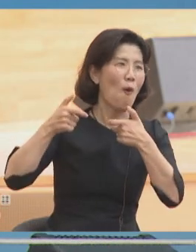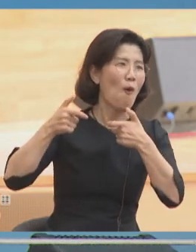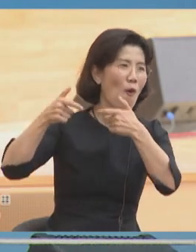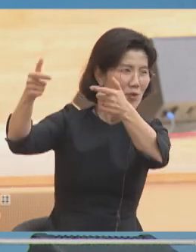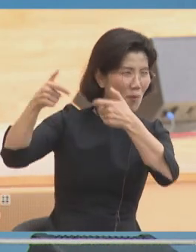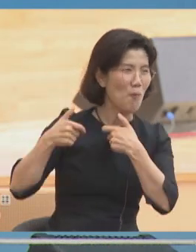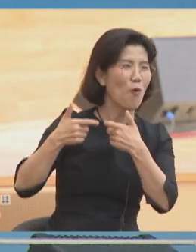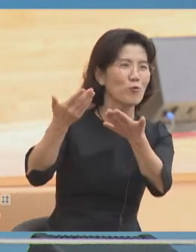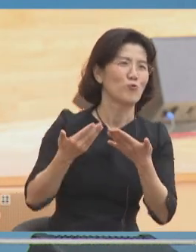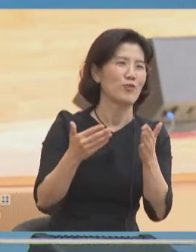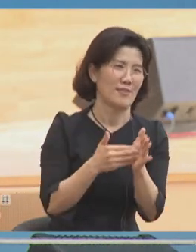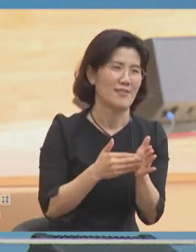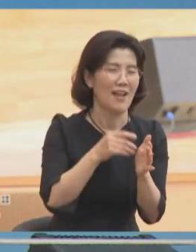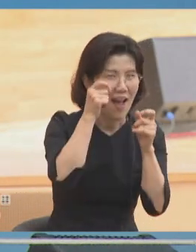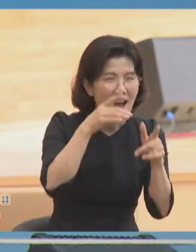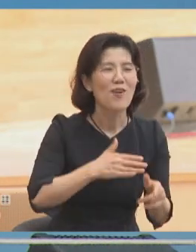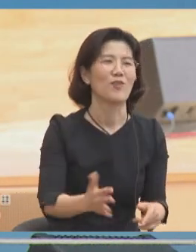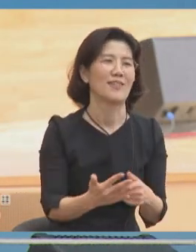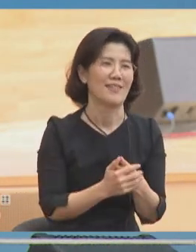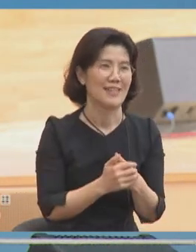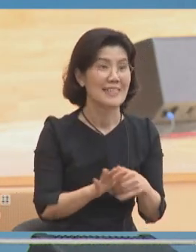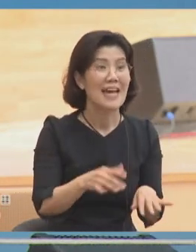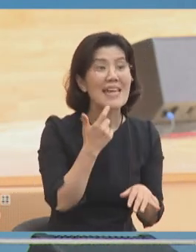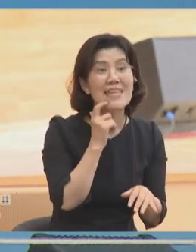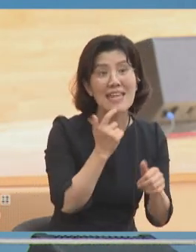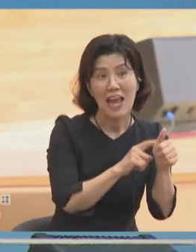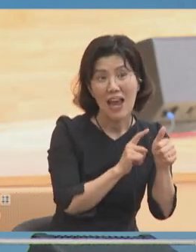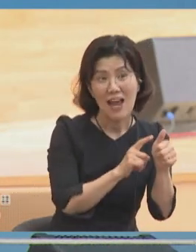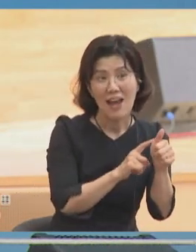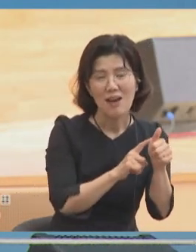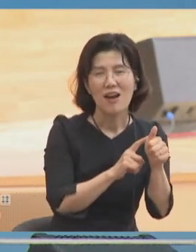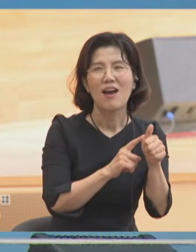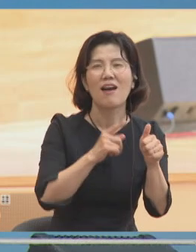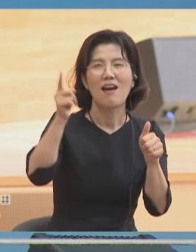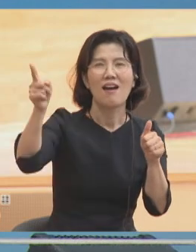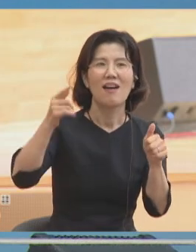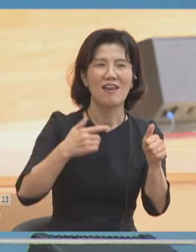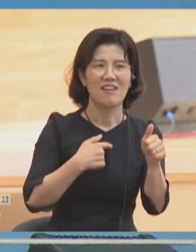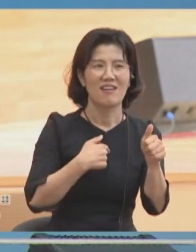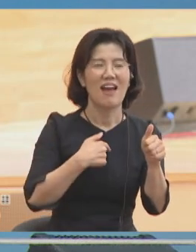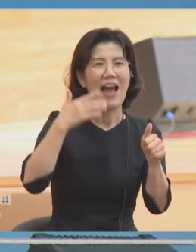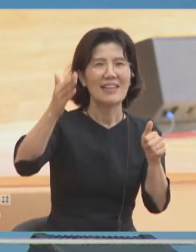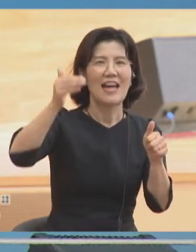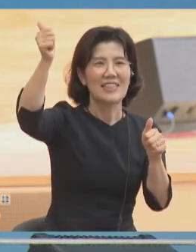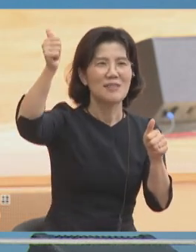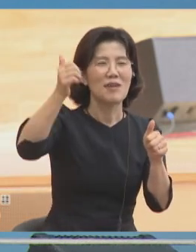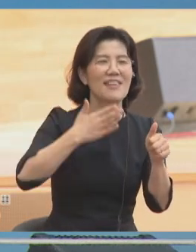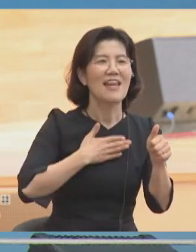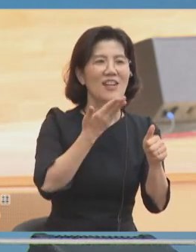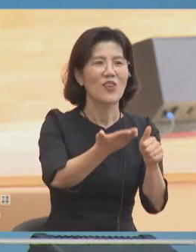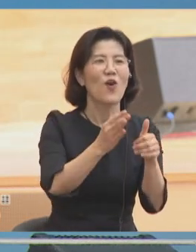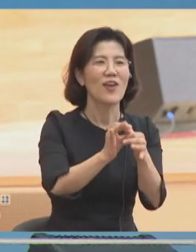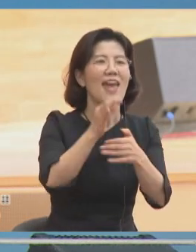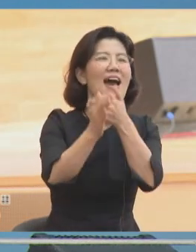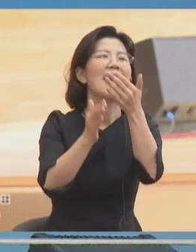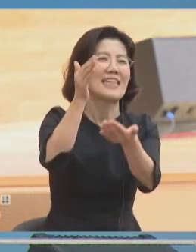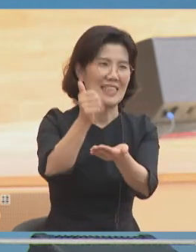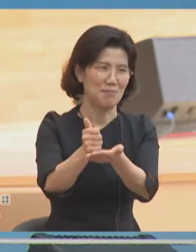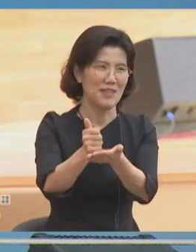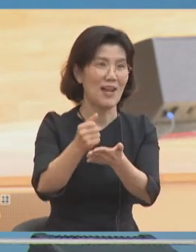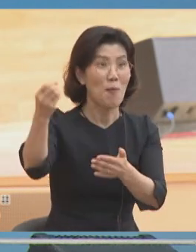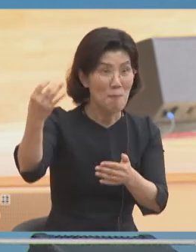것입니다 사랑하는 여러분 오늘 야곱에게 나는 너의 하나님이라고 말씀하신 하나님께서 오늘 저와 여러분들에게도